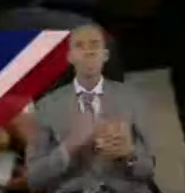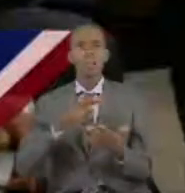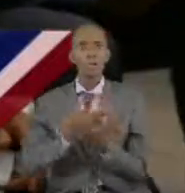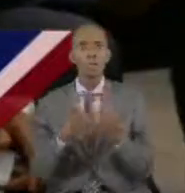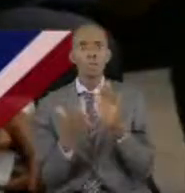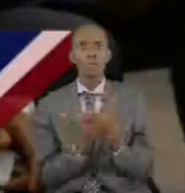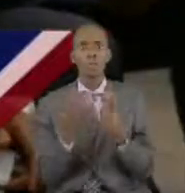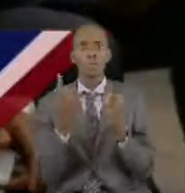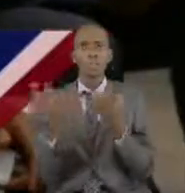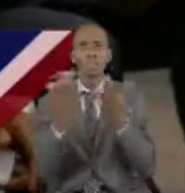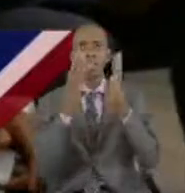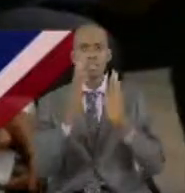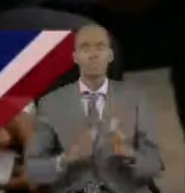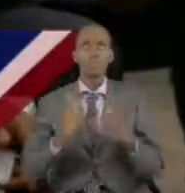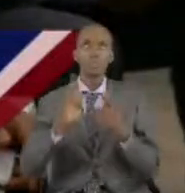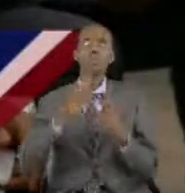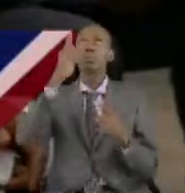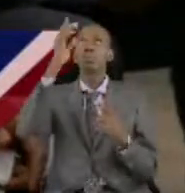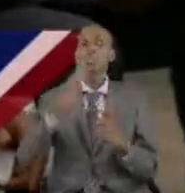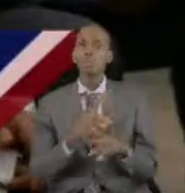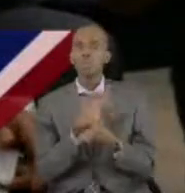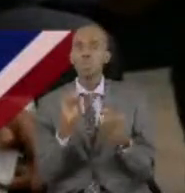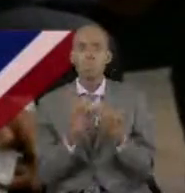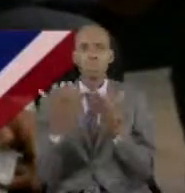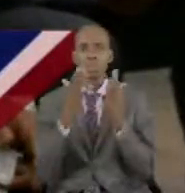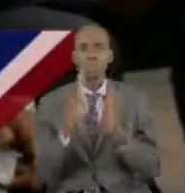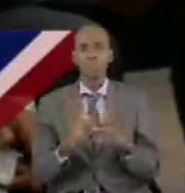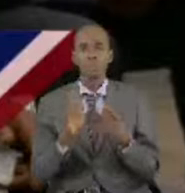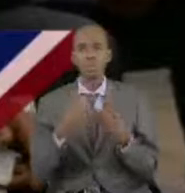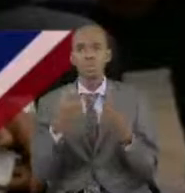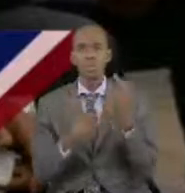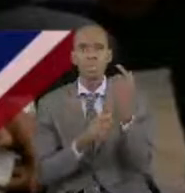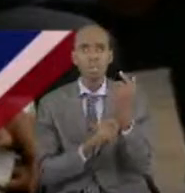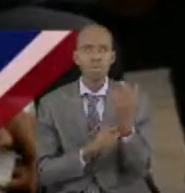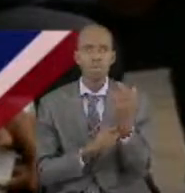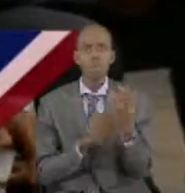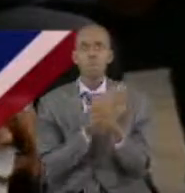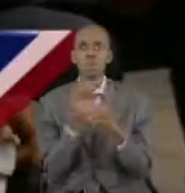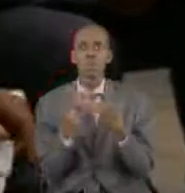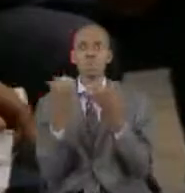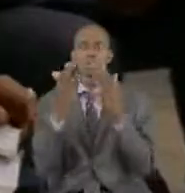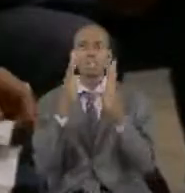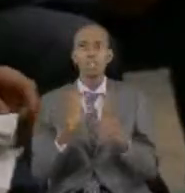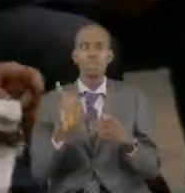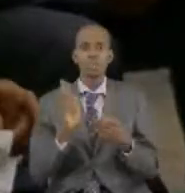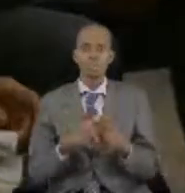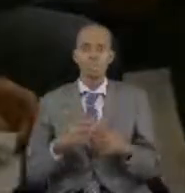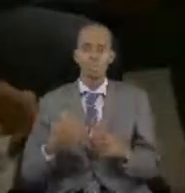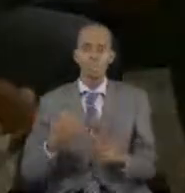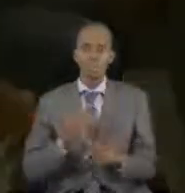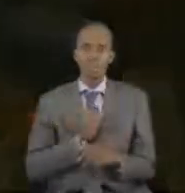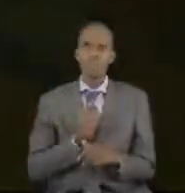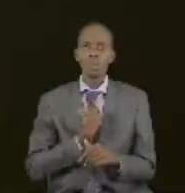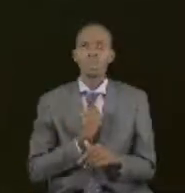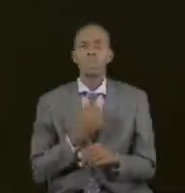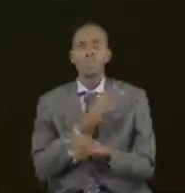vous avez pu offrir la sainteté vous n'êtes plus invité du péché vous n'êtes plus le serviteur de la chaire de la